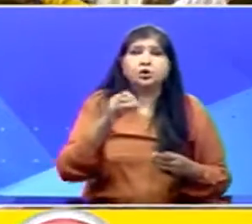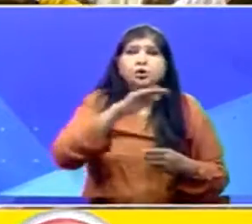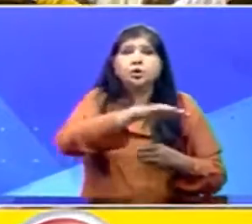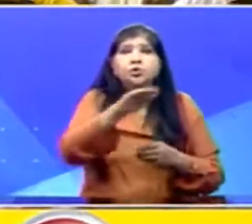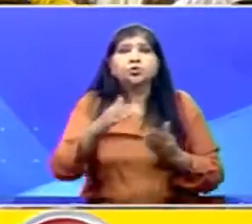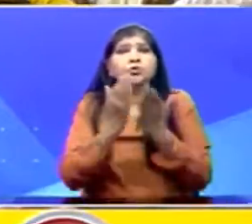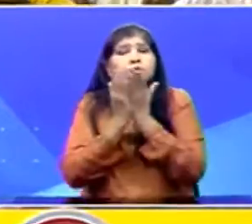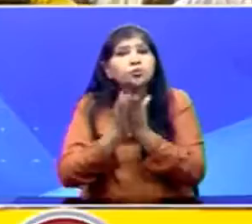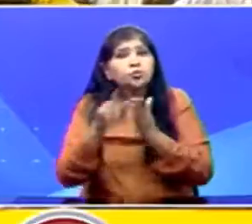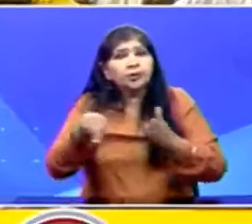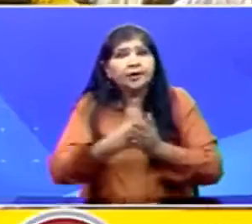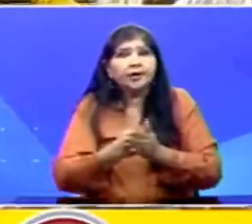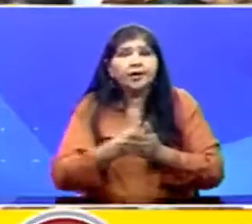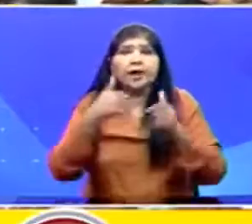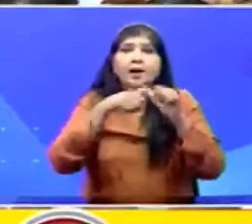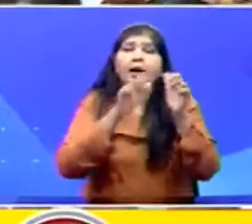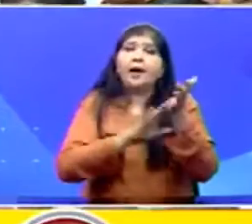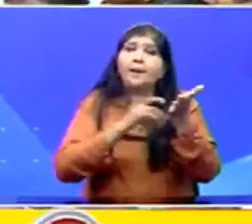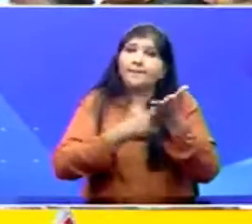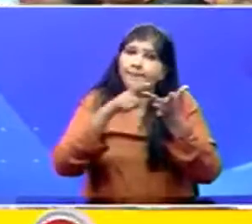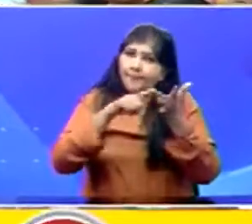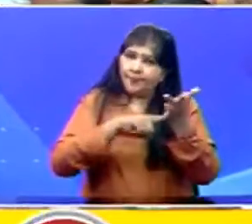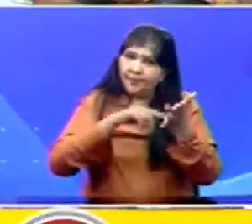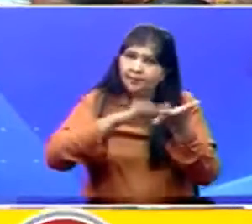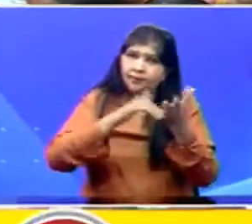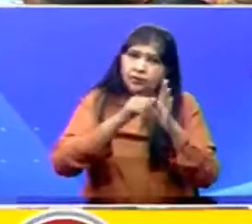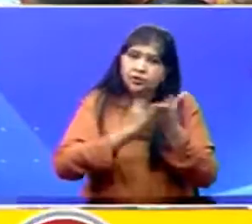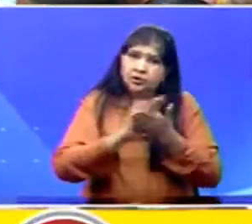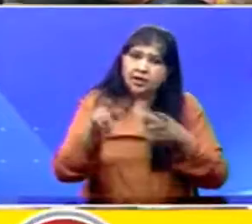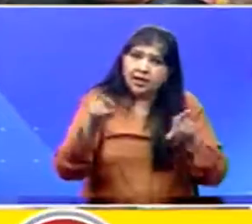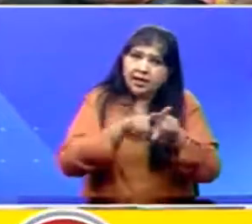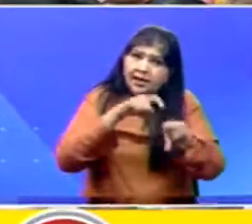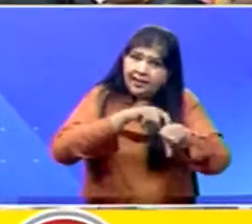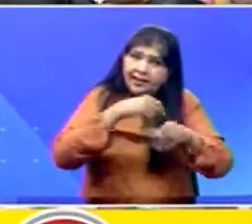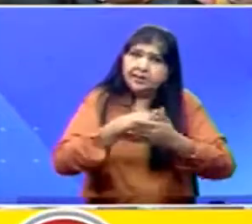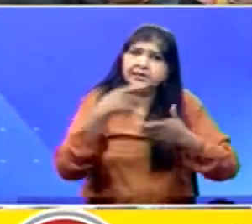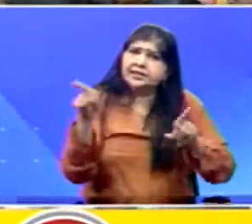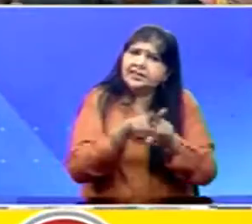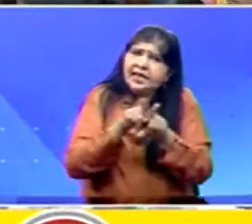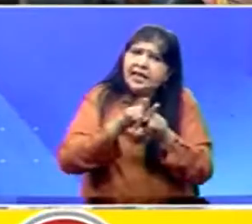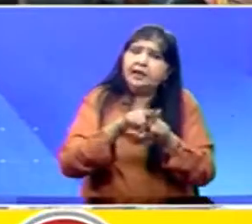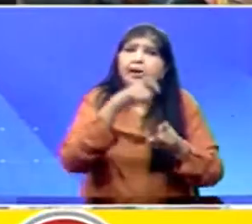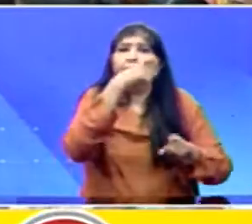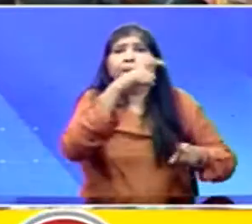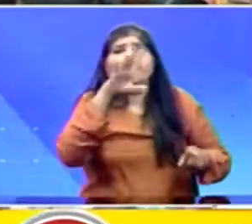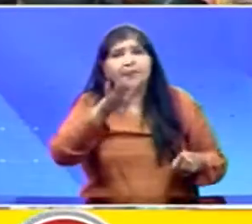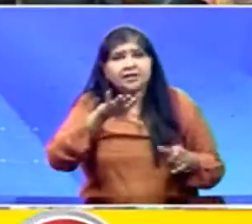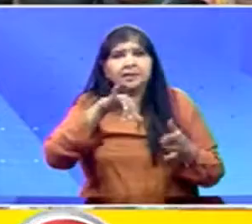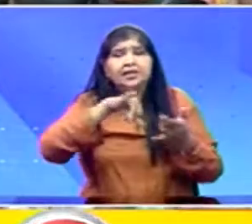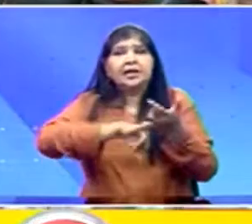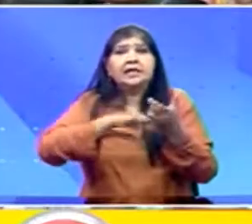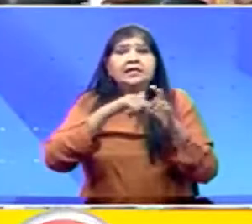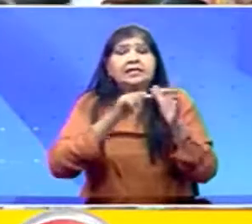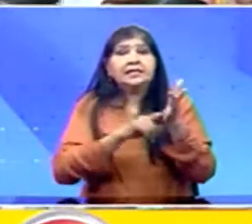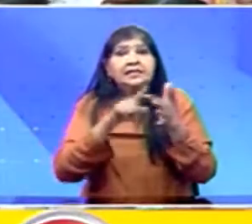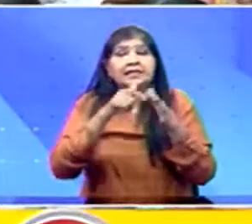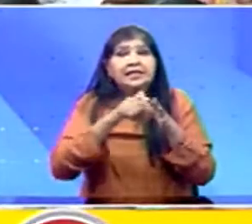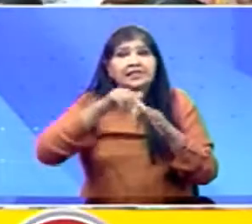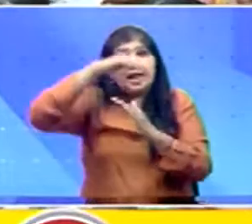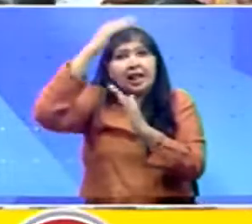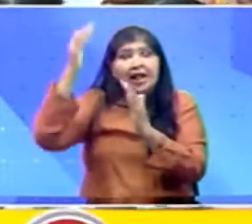स्टूडेंट अमरित महवसों में ऐसे ही पचचतर सेटेलाइट पर काम कर रहे